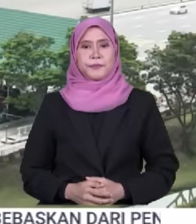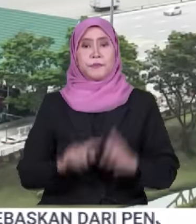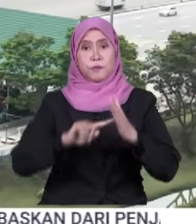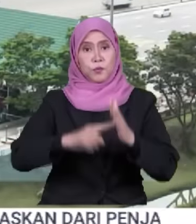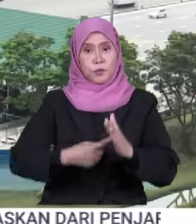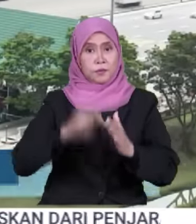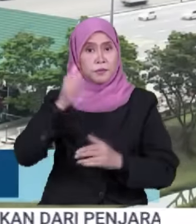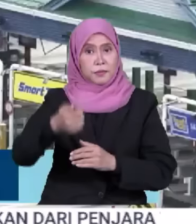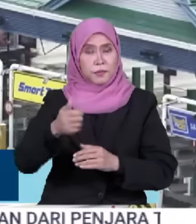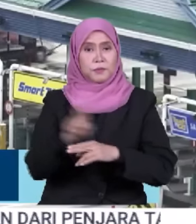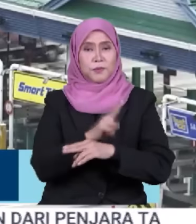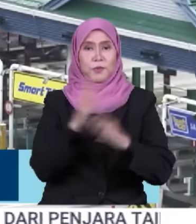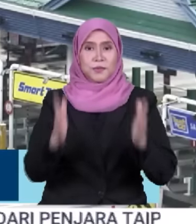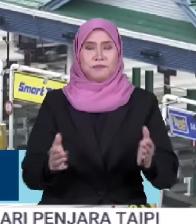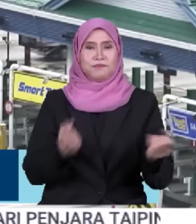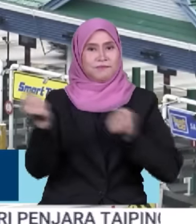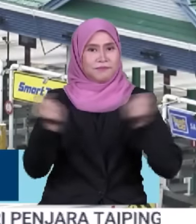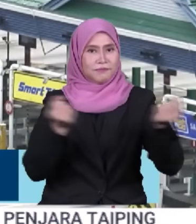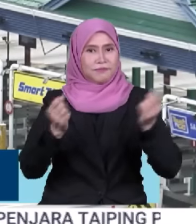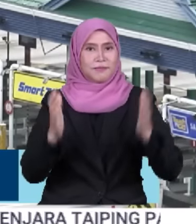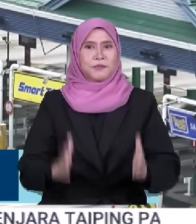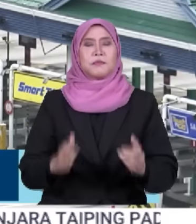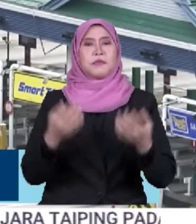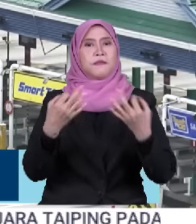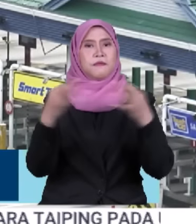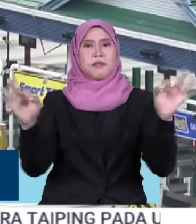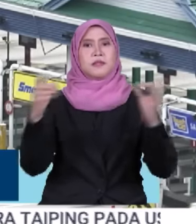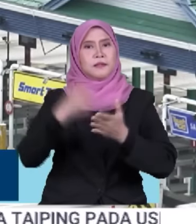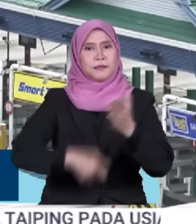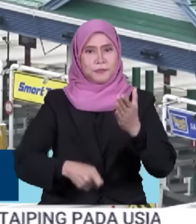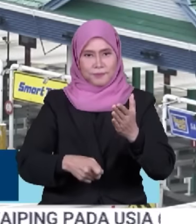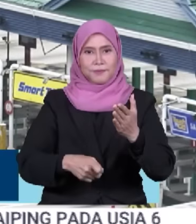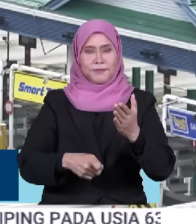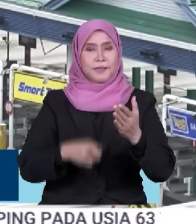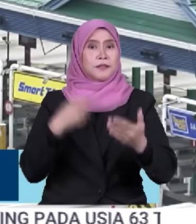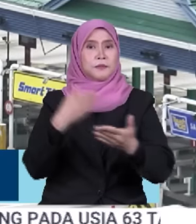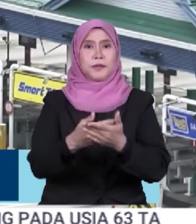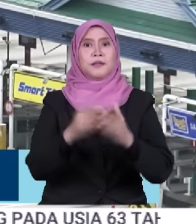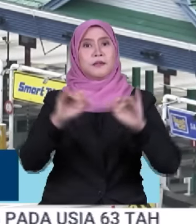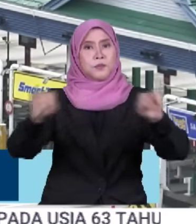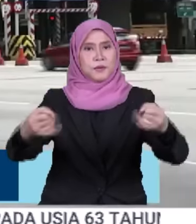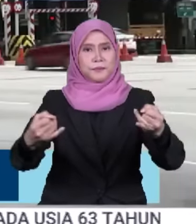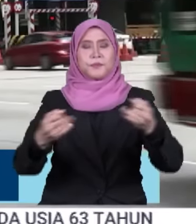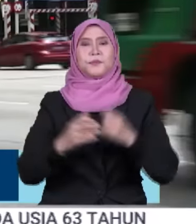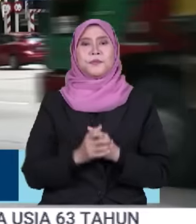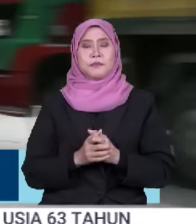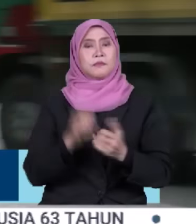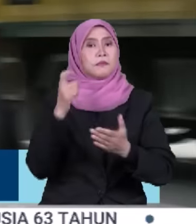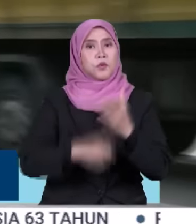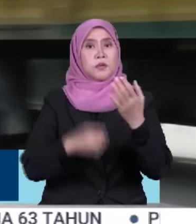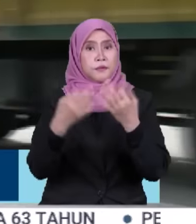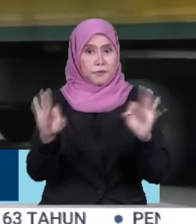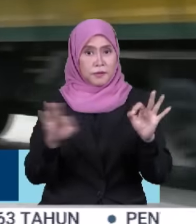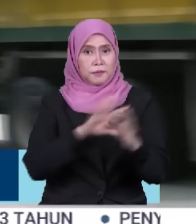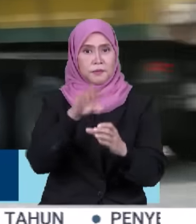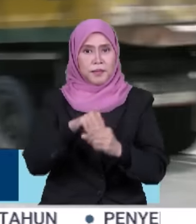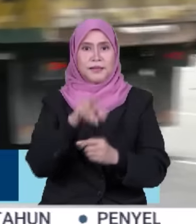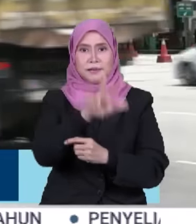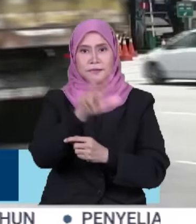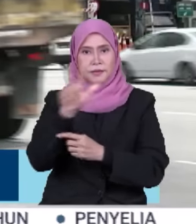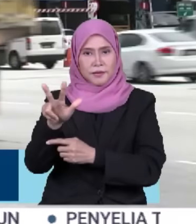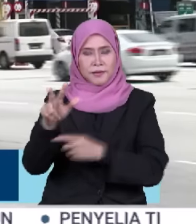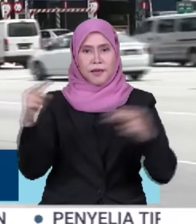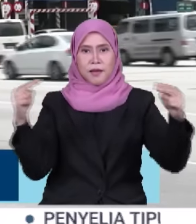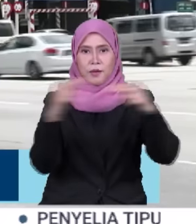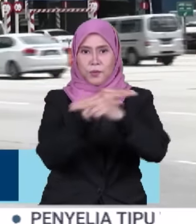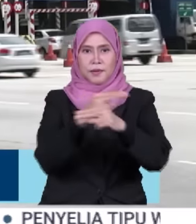Bermula esok, pengguna lebuh raya bakal menikmati pengecualian bayaran tol Rahmah sehingga Jumaat ini. Pemberian tol percuma melibatkan 33 lebuh